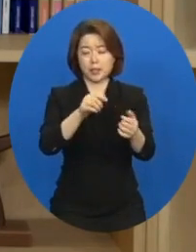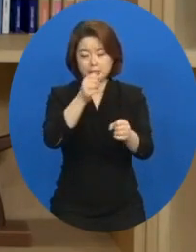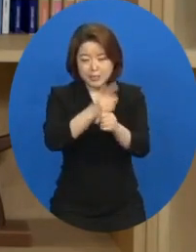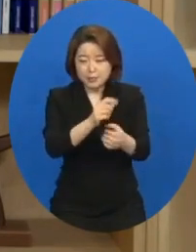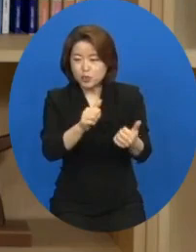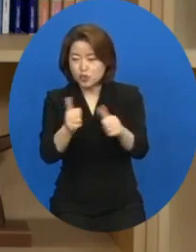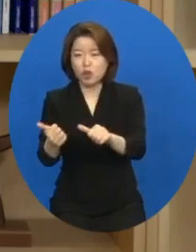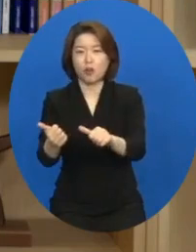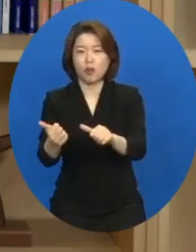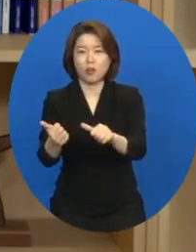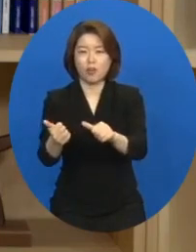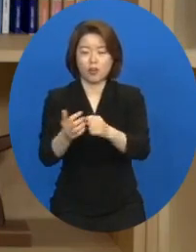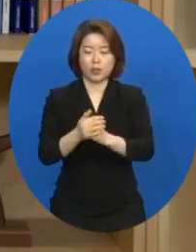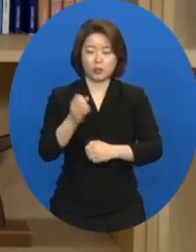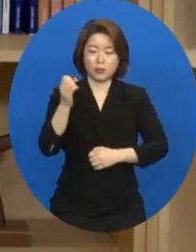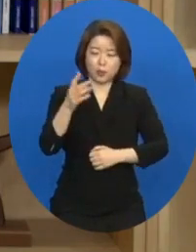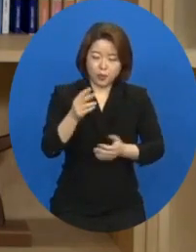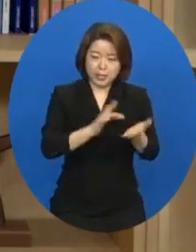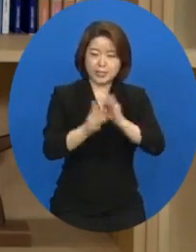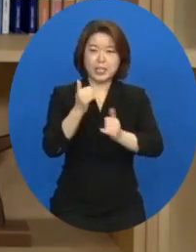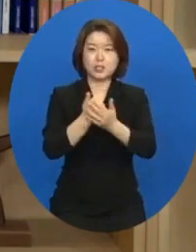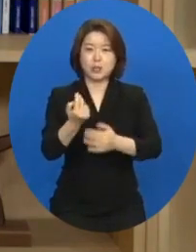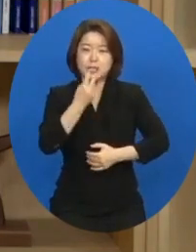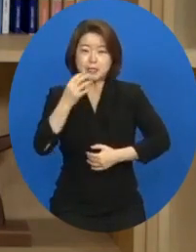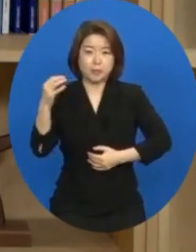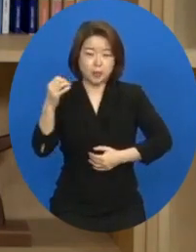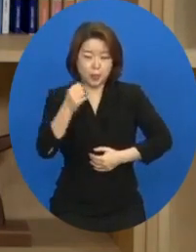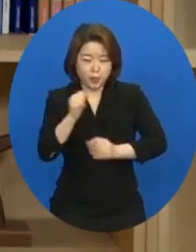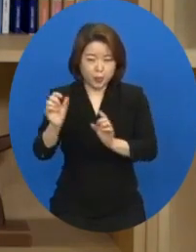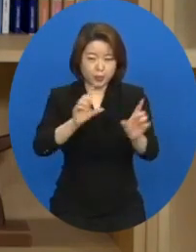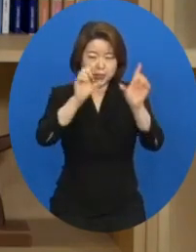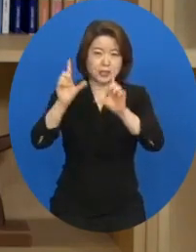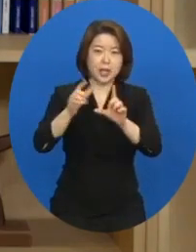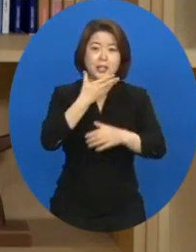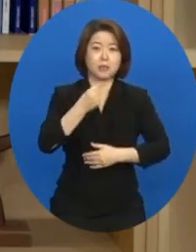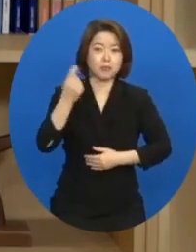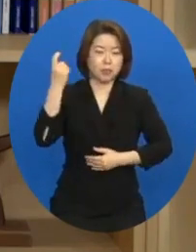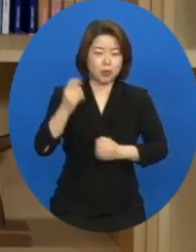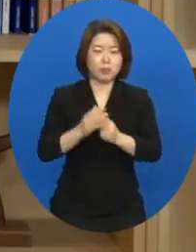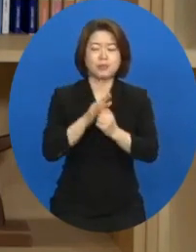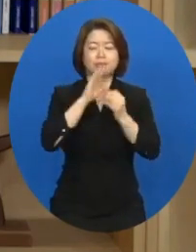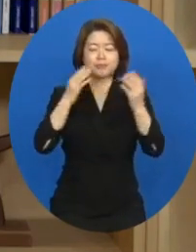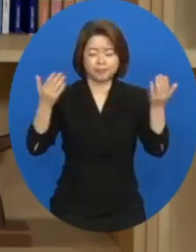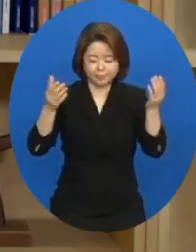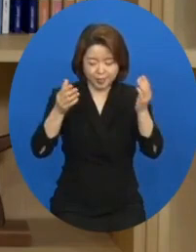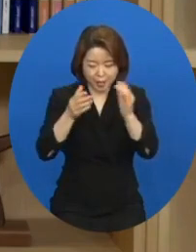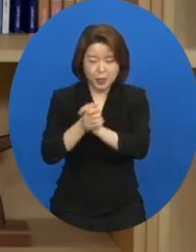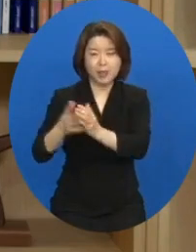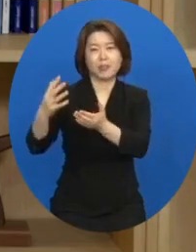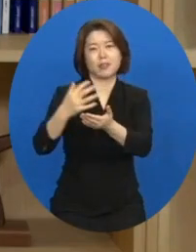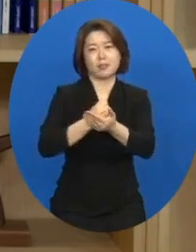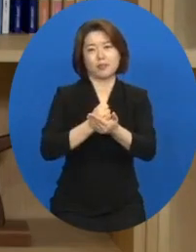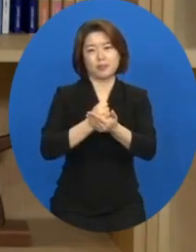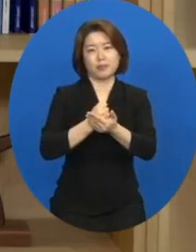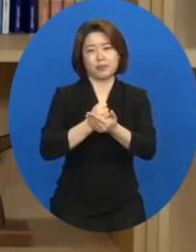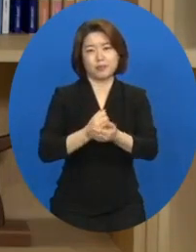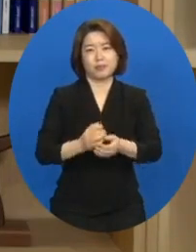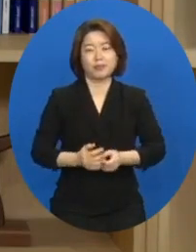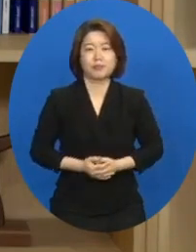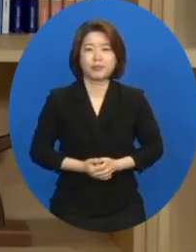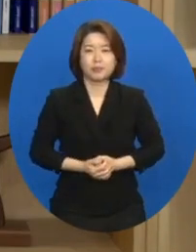것 예수님의 생명으로 산다는 복음을 안으로 붙잡은 거죠 저는